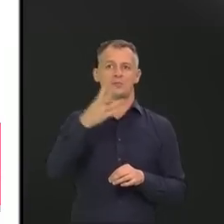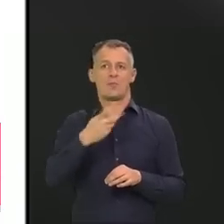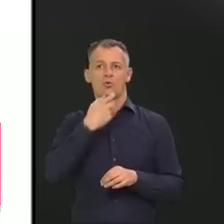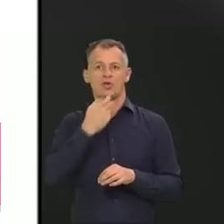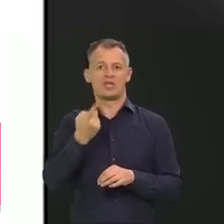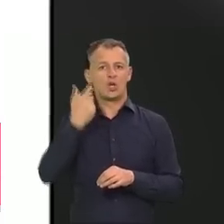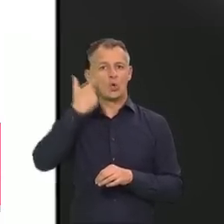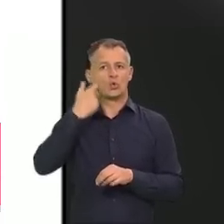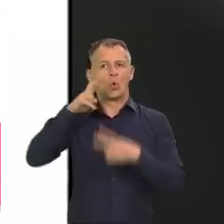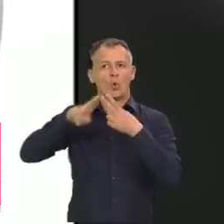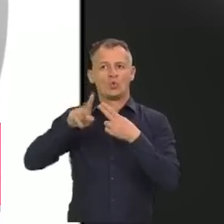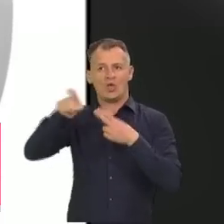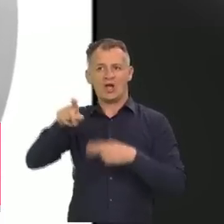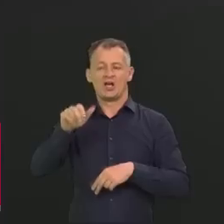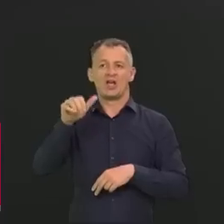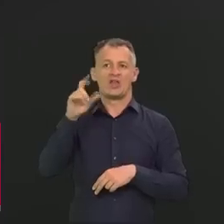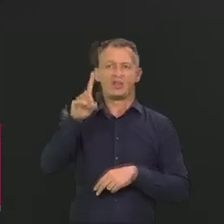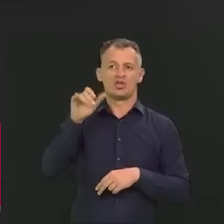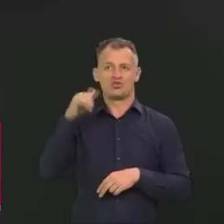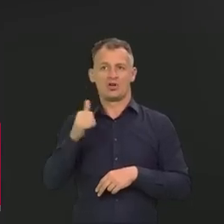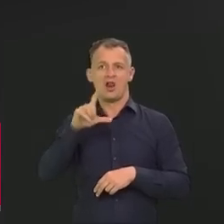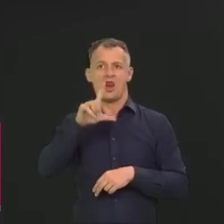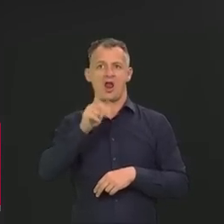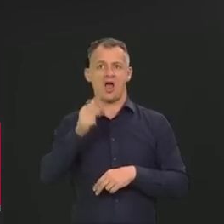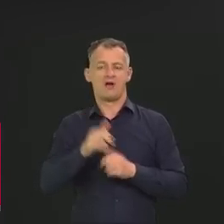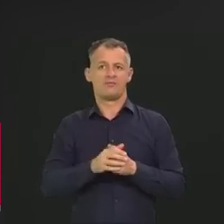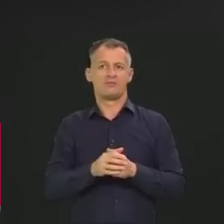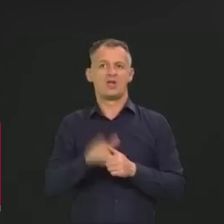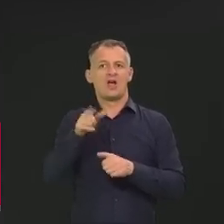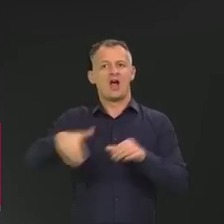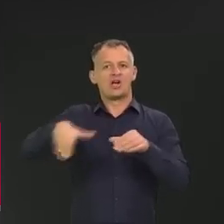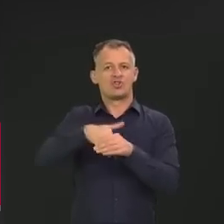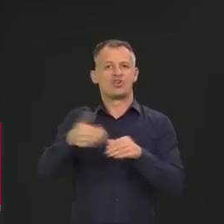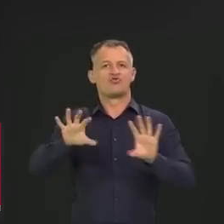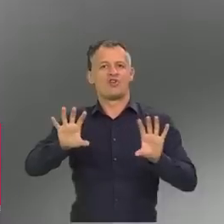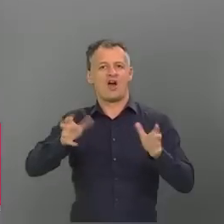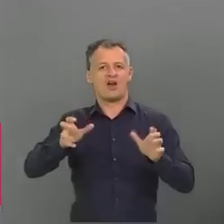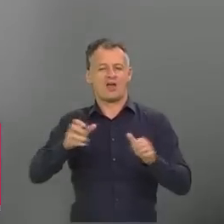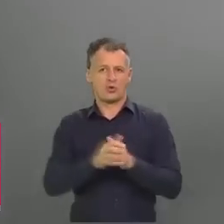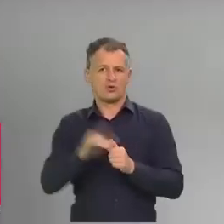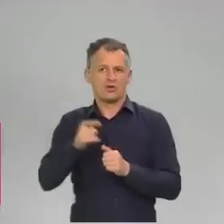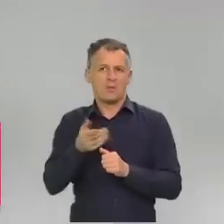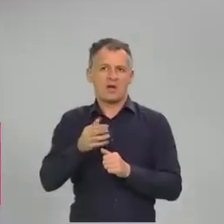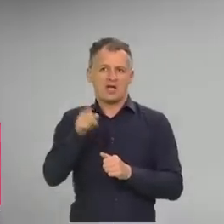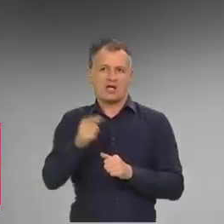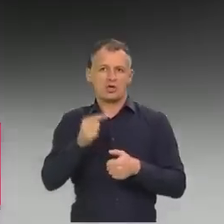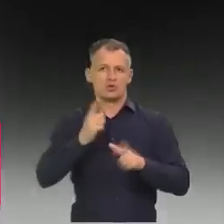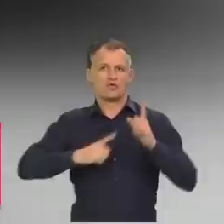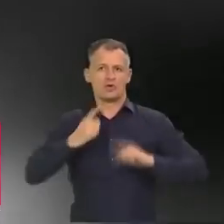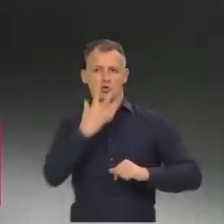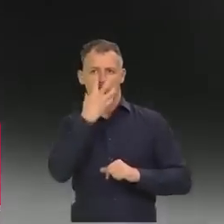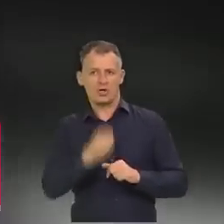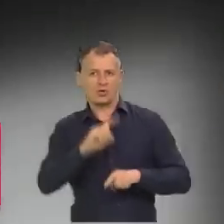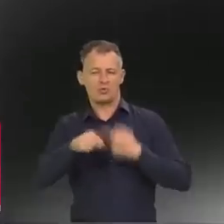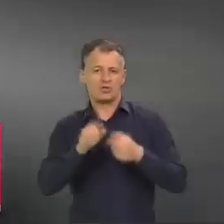Cluj și e cunoscută ca DJ Lala. Lucra și la un radio. Din postările cele mai recente, pare că ar fi suferit de depresie după ce a și scris un hashtag sugestiv